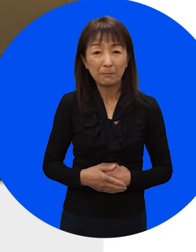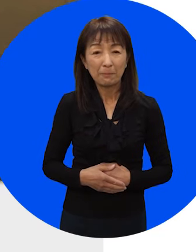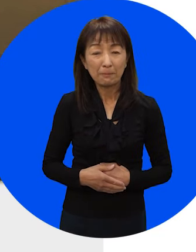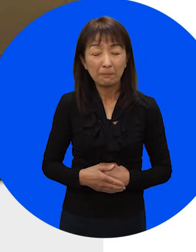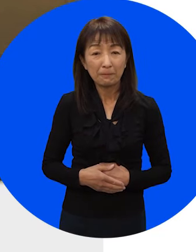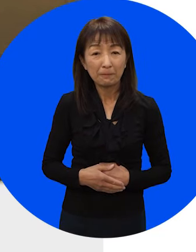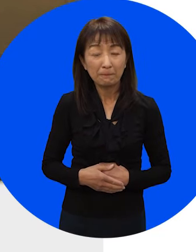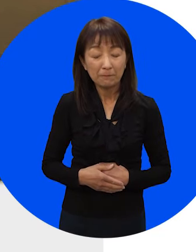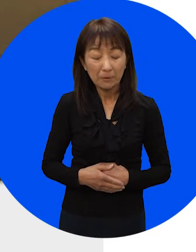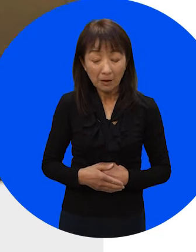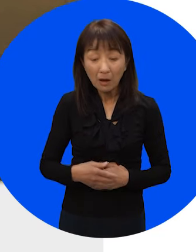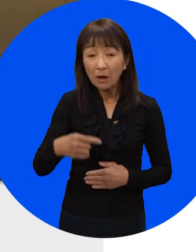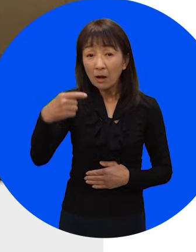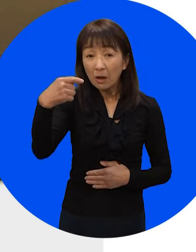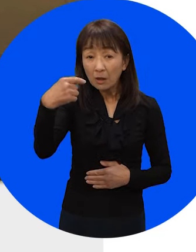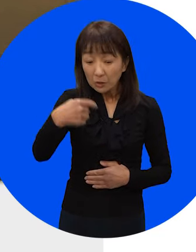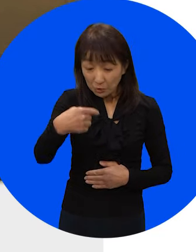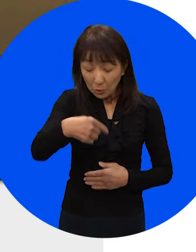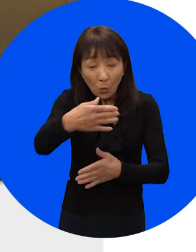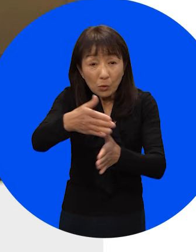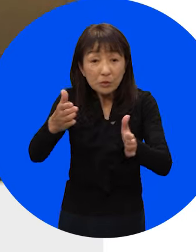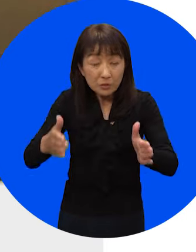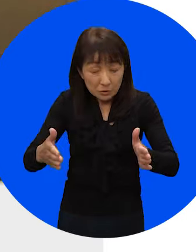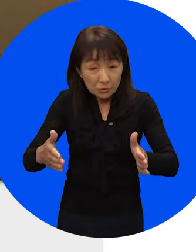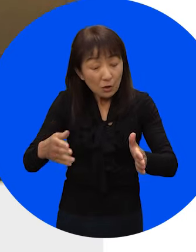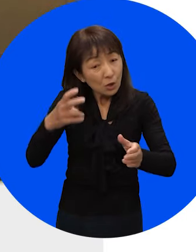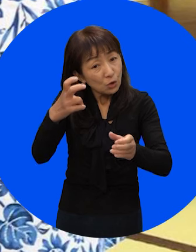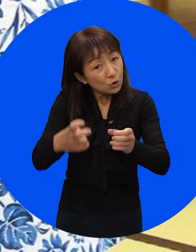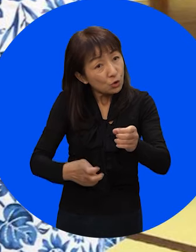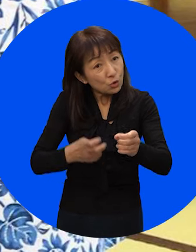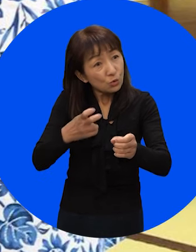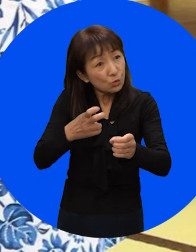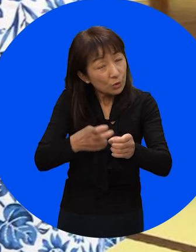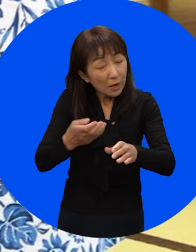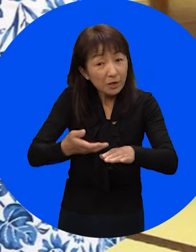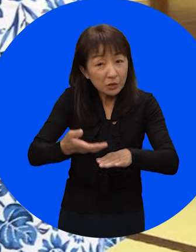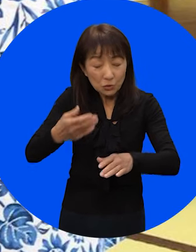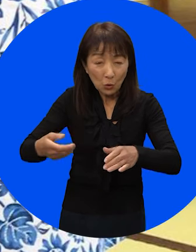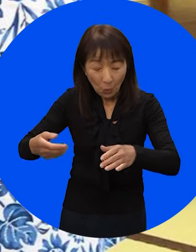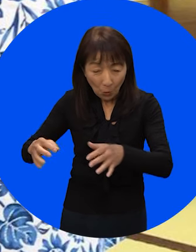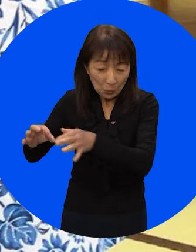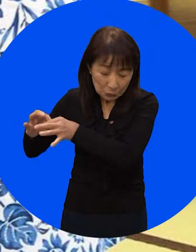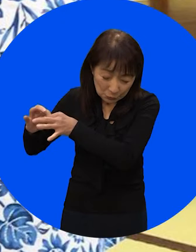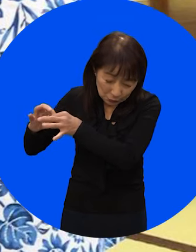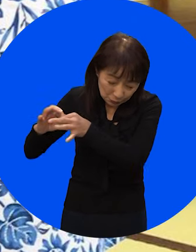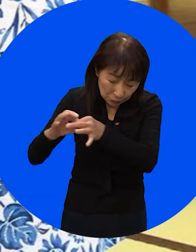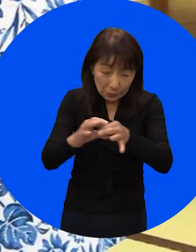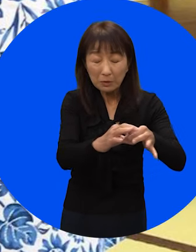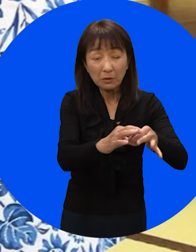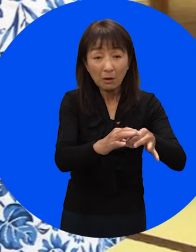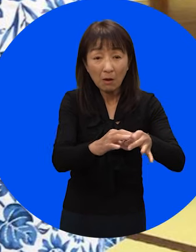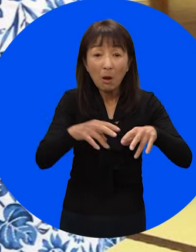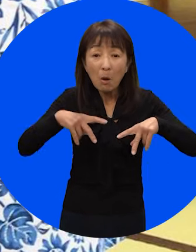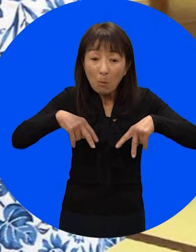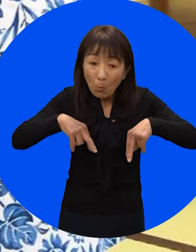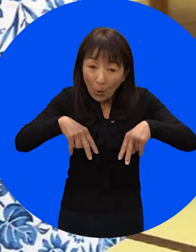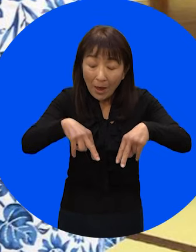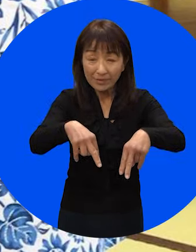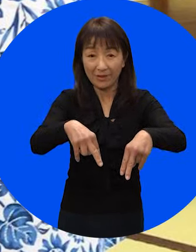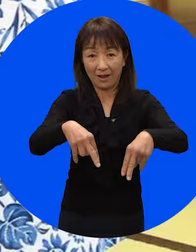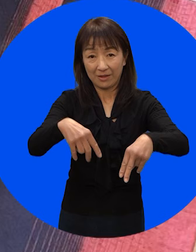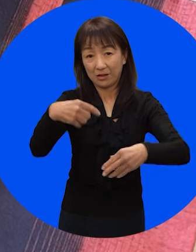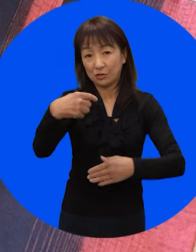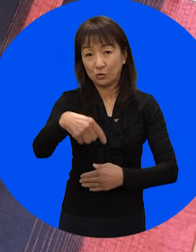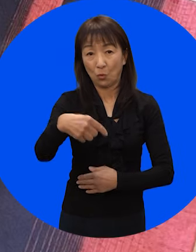20数年前から続けているこうした教室、藤本さんは全てボランティアで指導しています